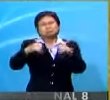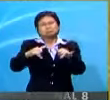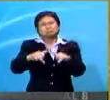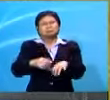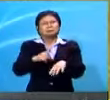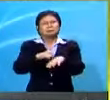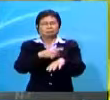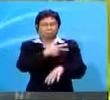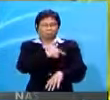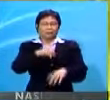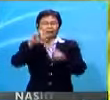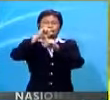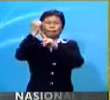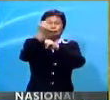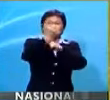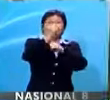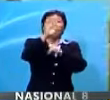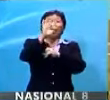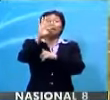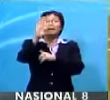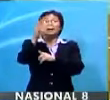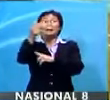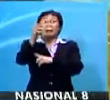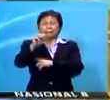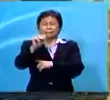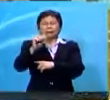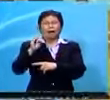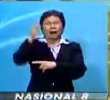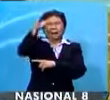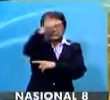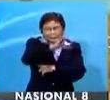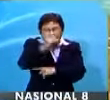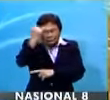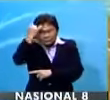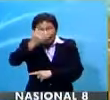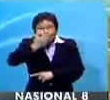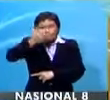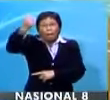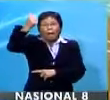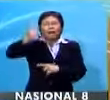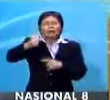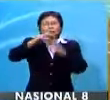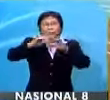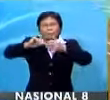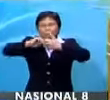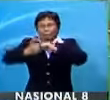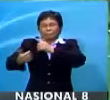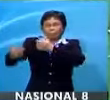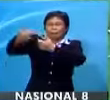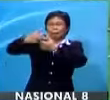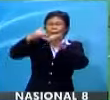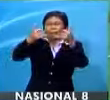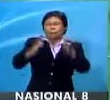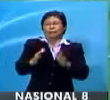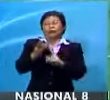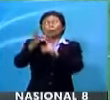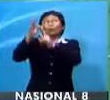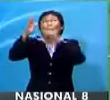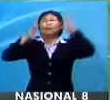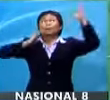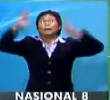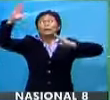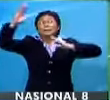merit persatuan badminton Malaysia Bam akan mencari jalan terbaik bagi menyelesaikan penyertaan pemain utama negara